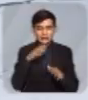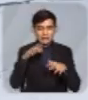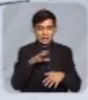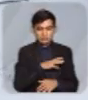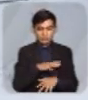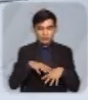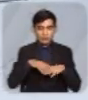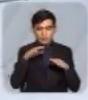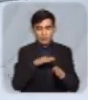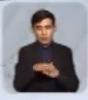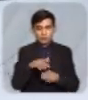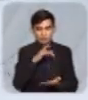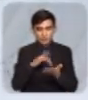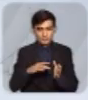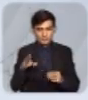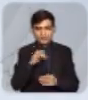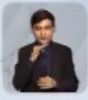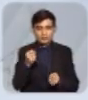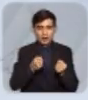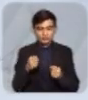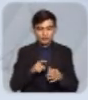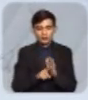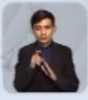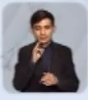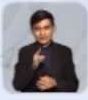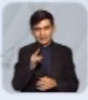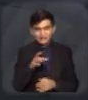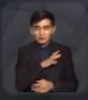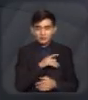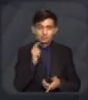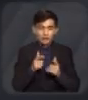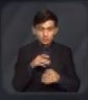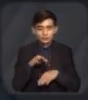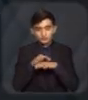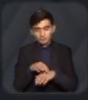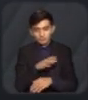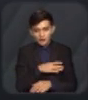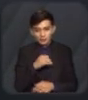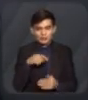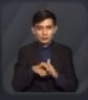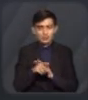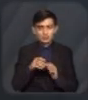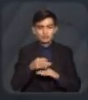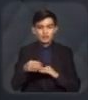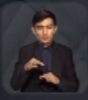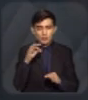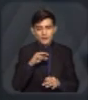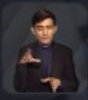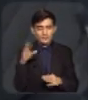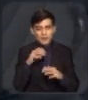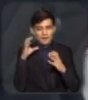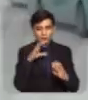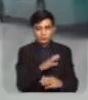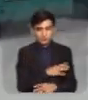снегом. Транспортное сообщение практически парализовано. Редкие такси, если и соглашаются подвезти, то втридорога. 7 автобусных маршрутов